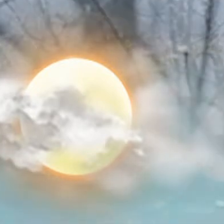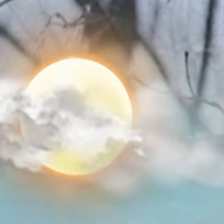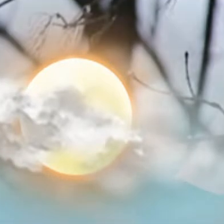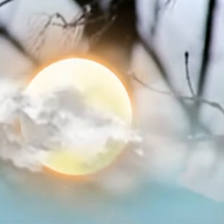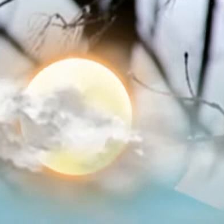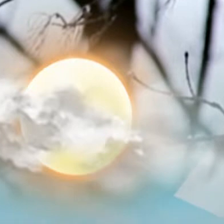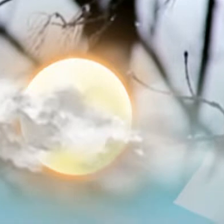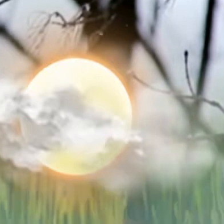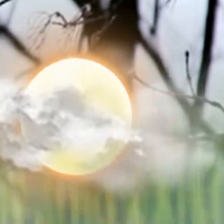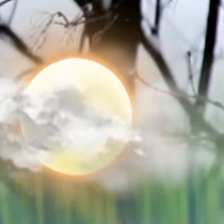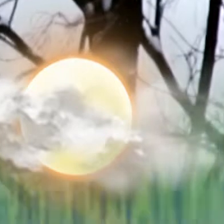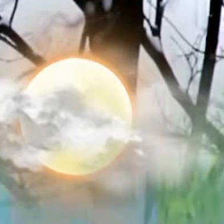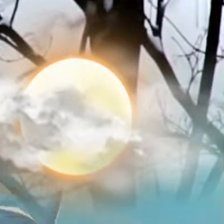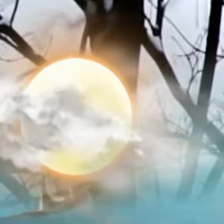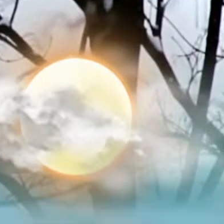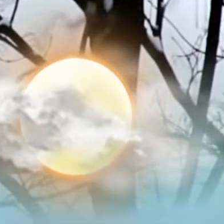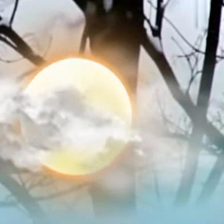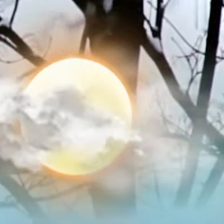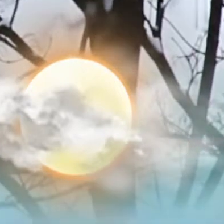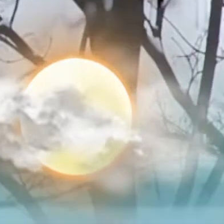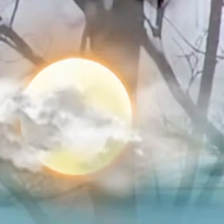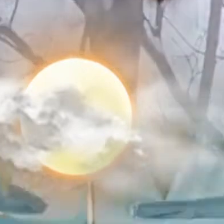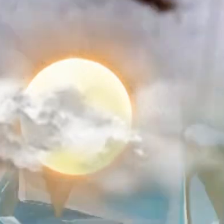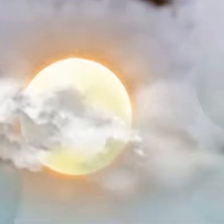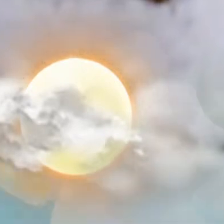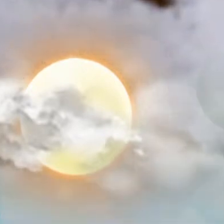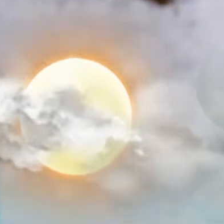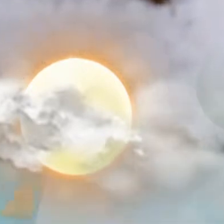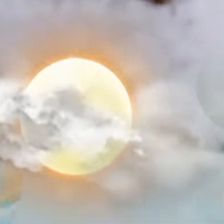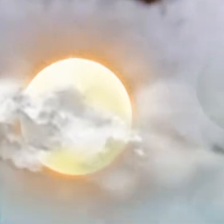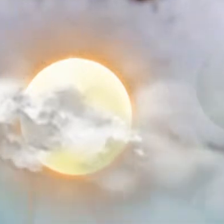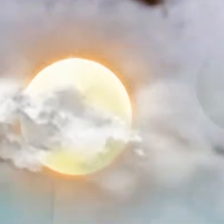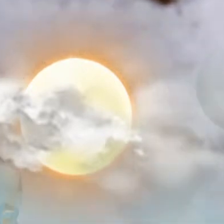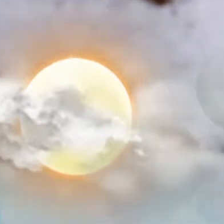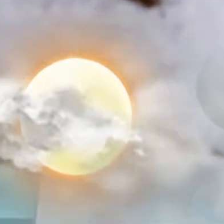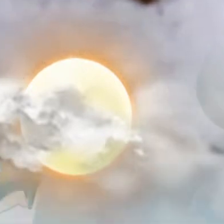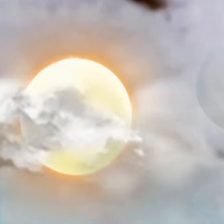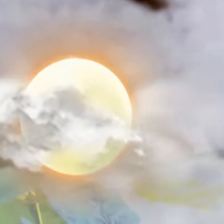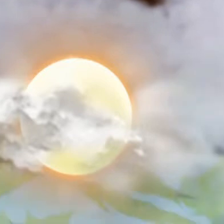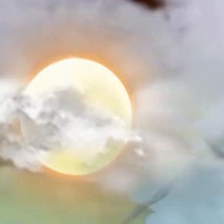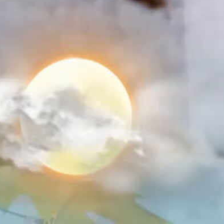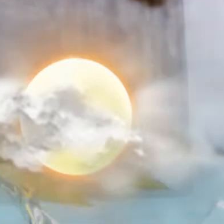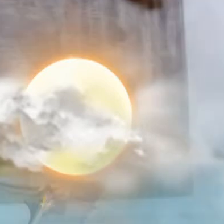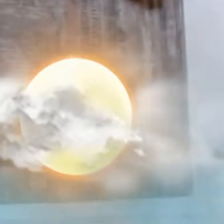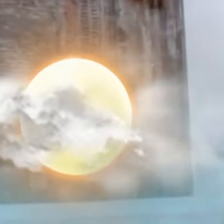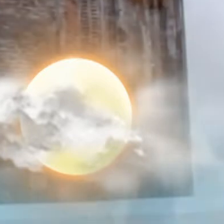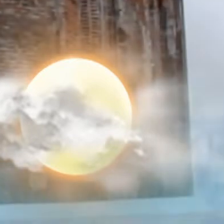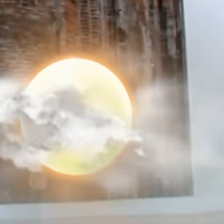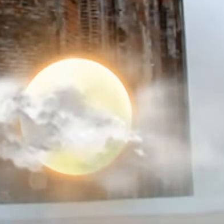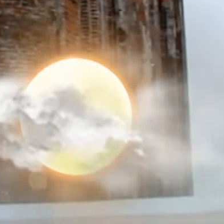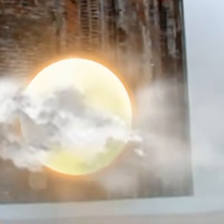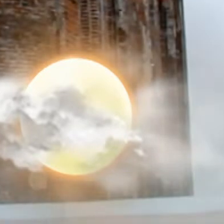3 градусов морозу раницей, до плюс 3 днем и до минус 1 вечером. Пераменная облачность без